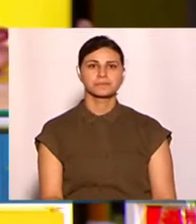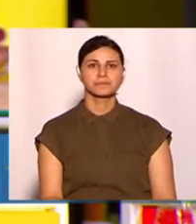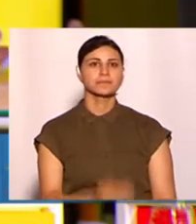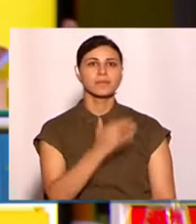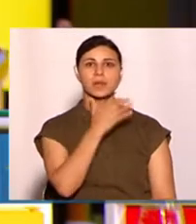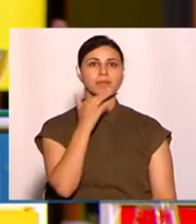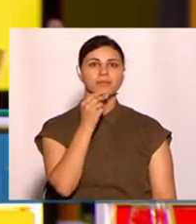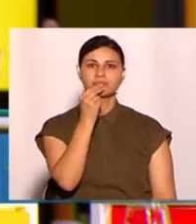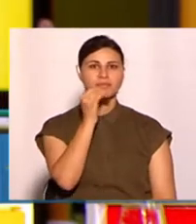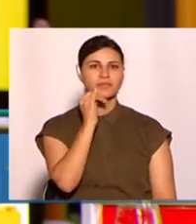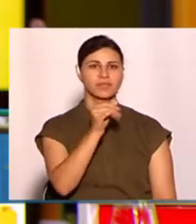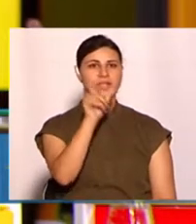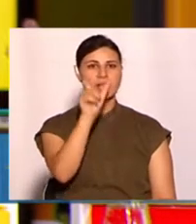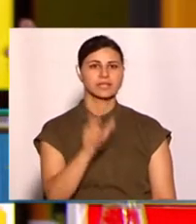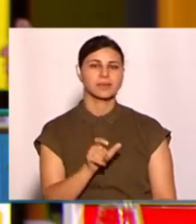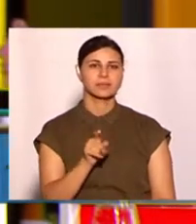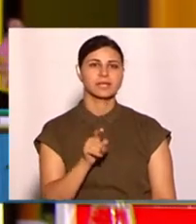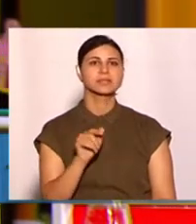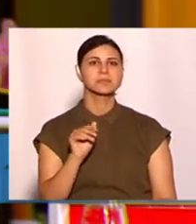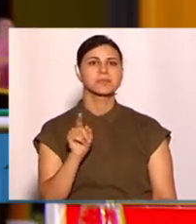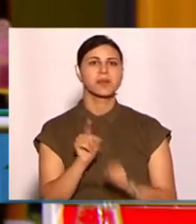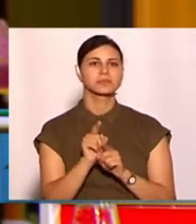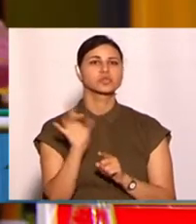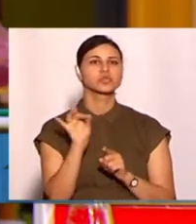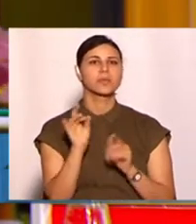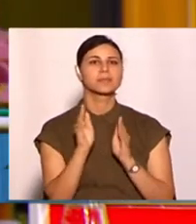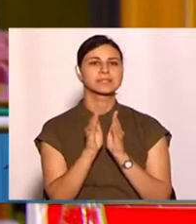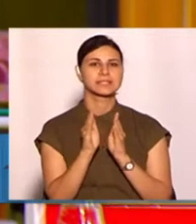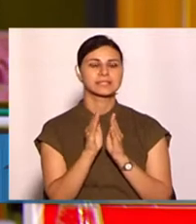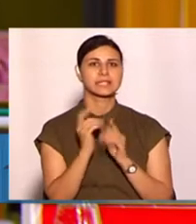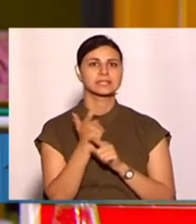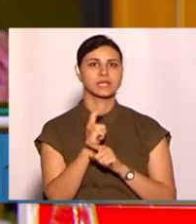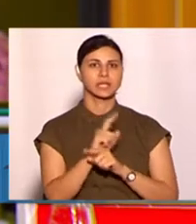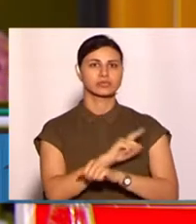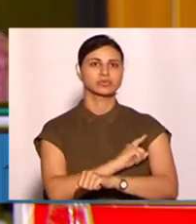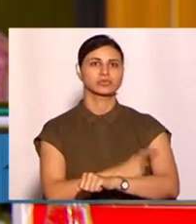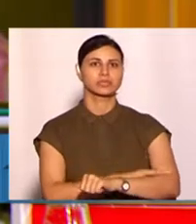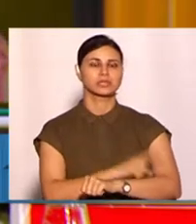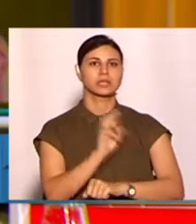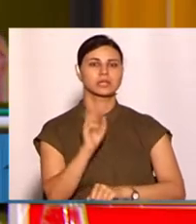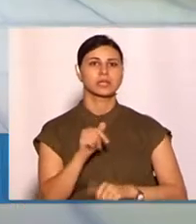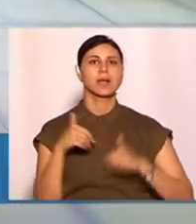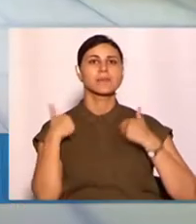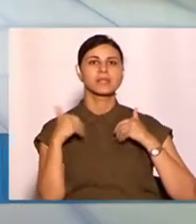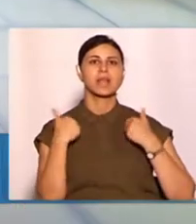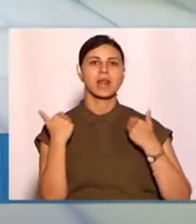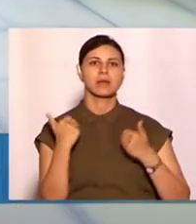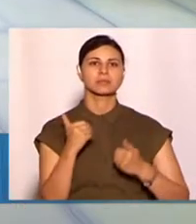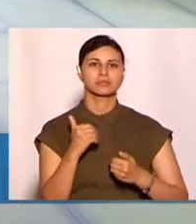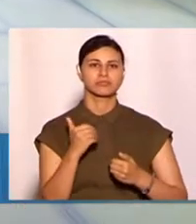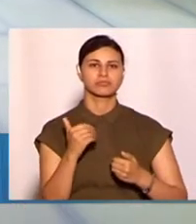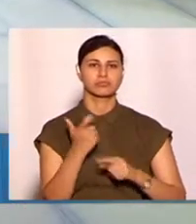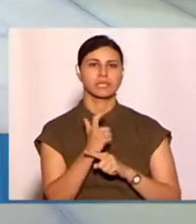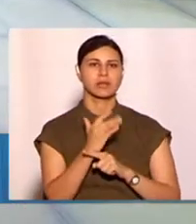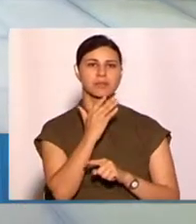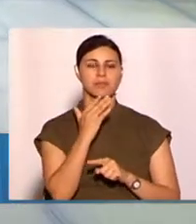ბევრს ვერ ჭამს ადამიანი, მცირე ზომის მაღალ ენერგეტიკული და ამავე დროს მინერალებით დატვირთული